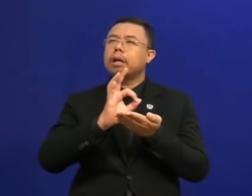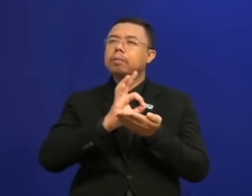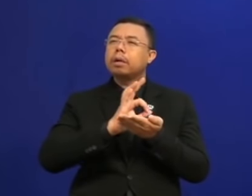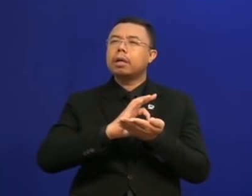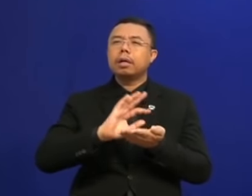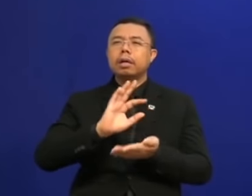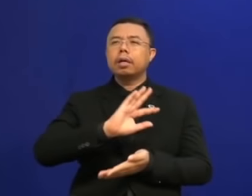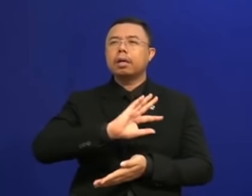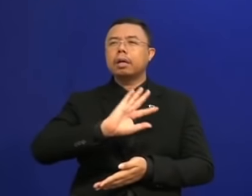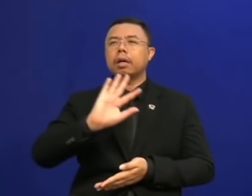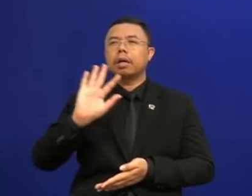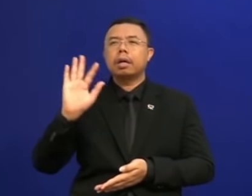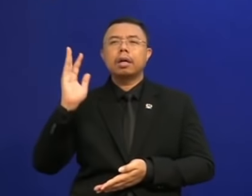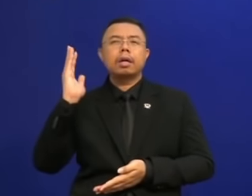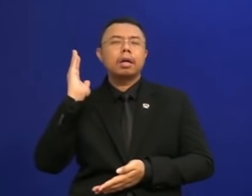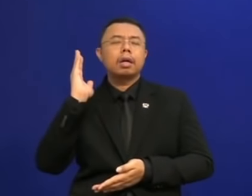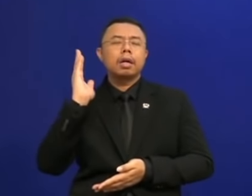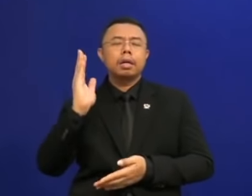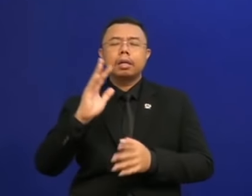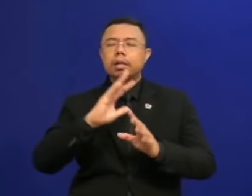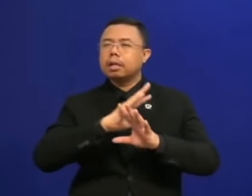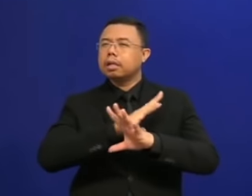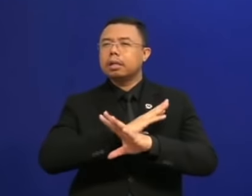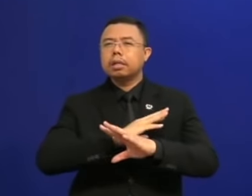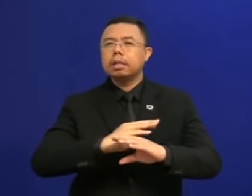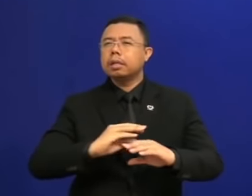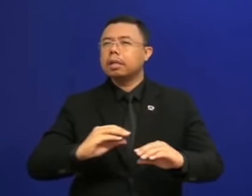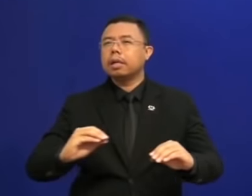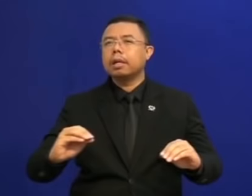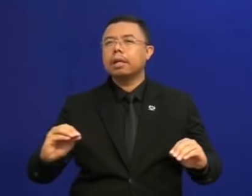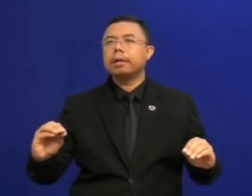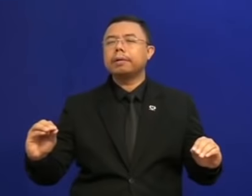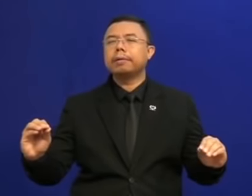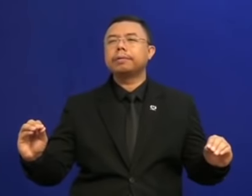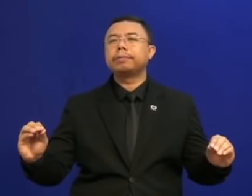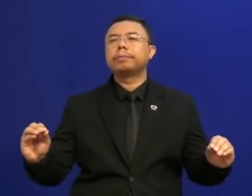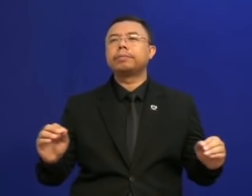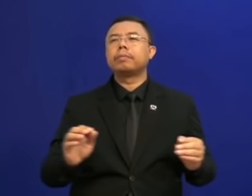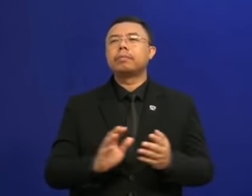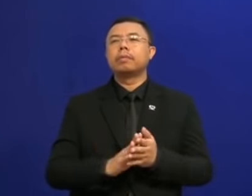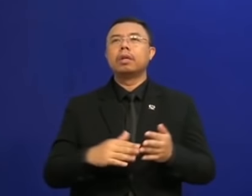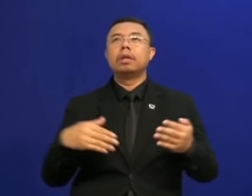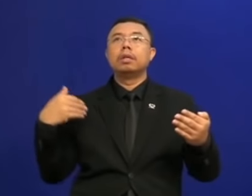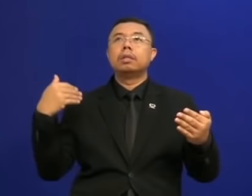Embunnya tak akan sirna